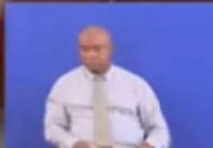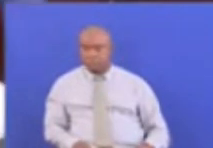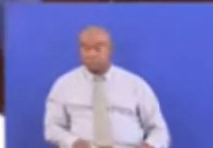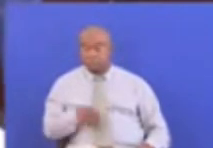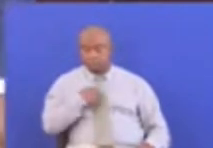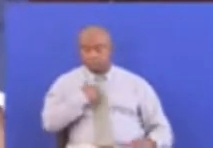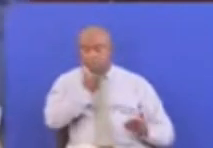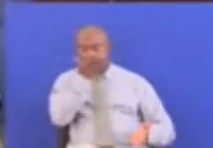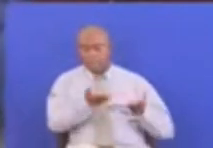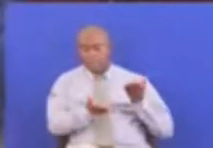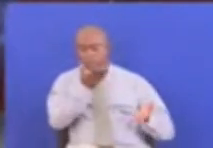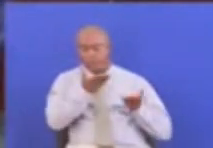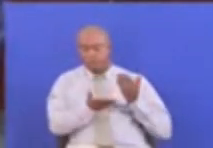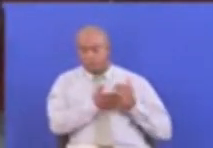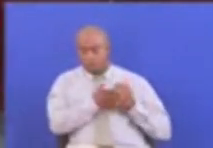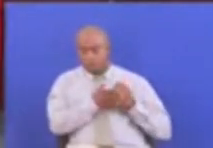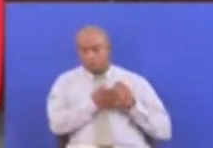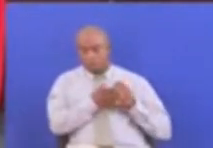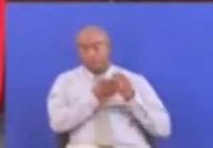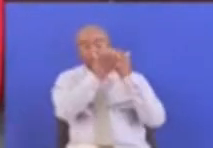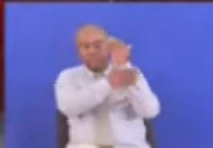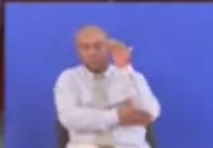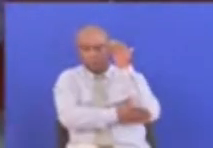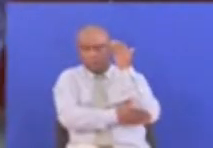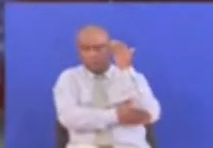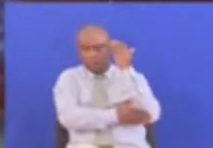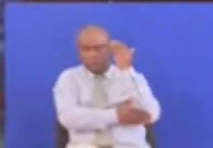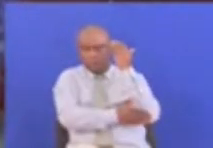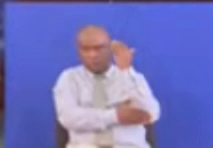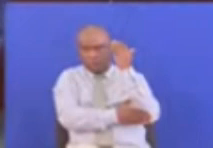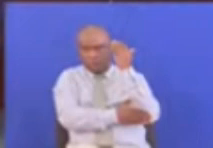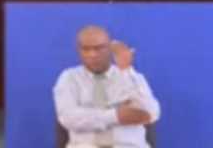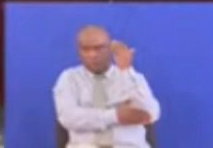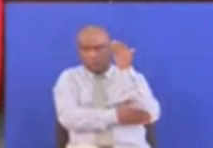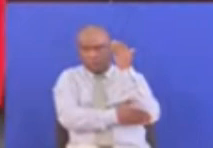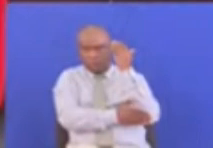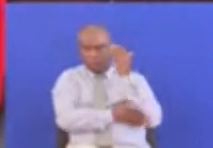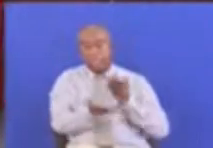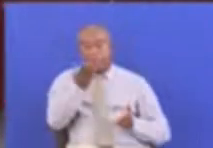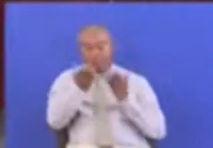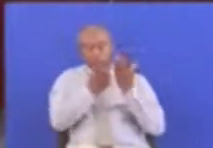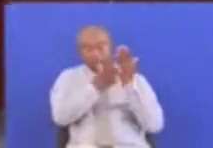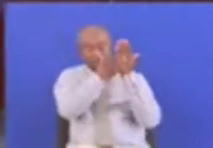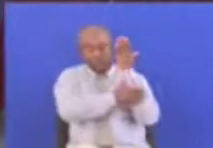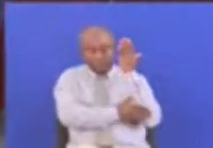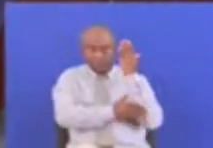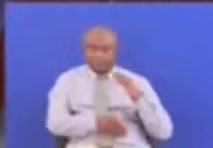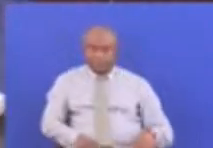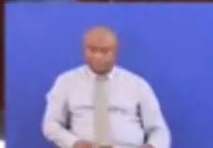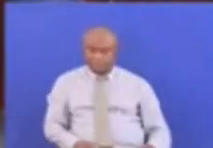viwango ambavyo vilikuwa viko exempted. Kuna kitu inaitwa becquerel. Becquerel ni jina la science.